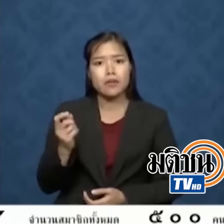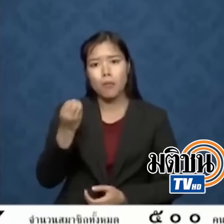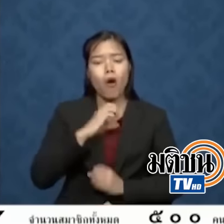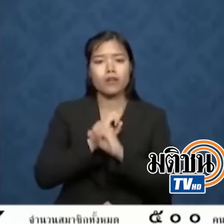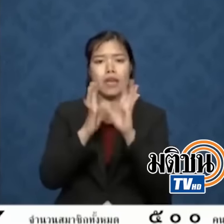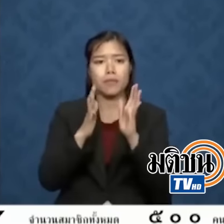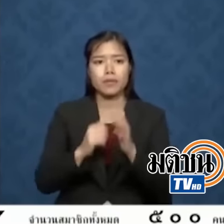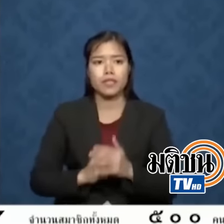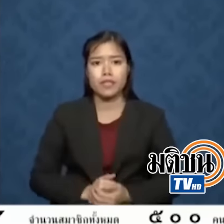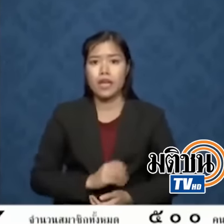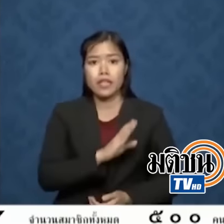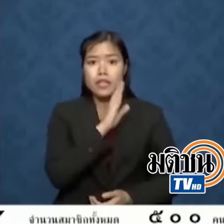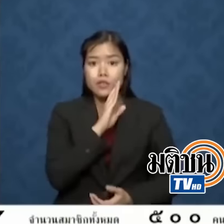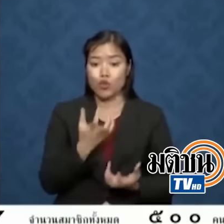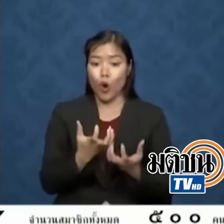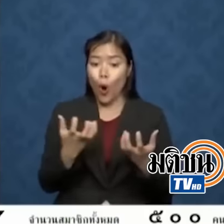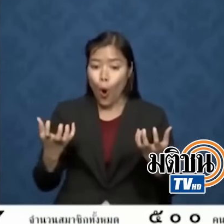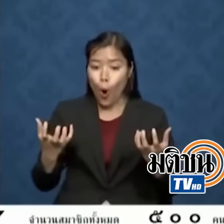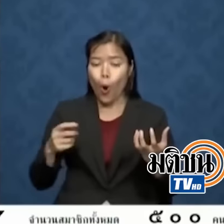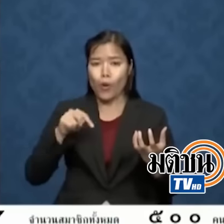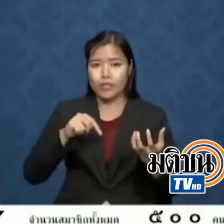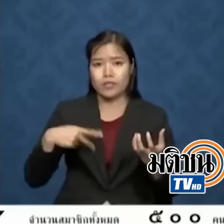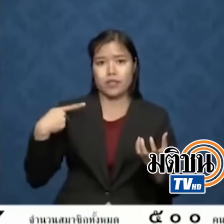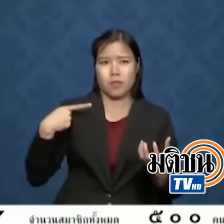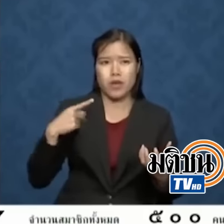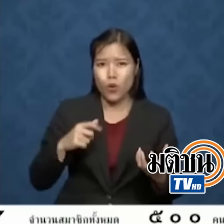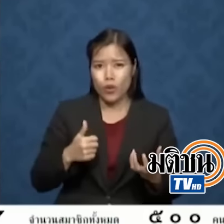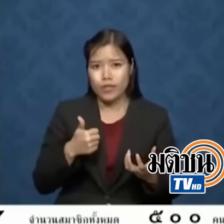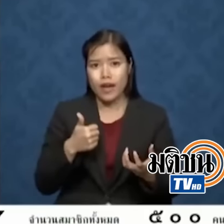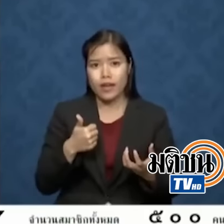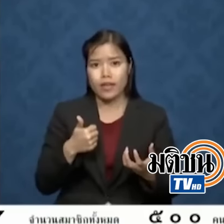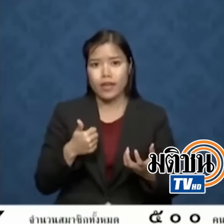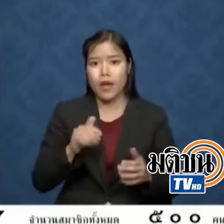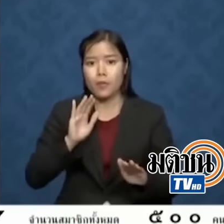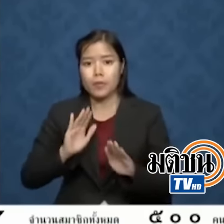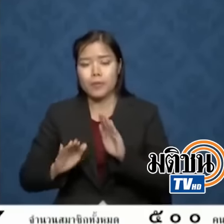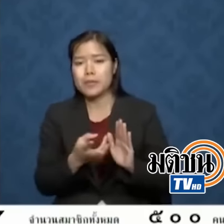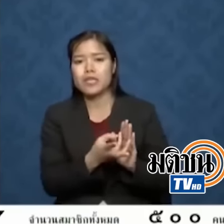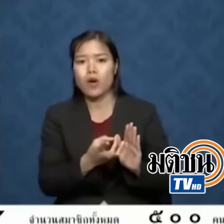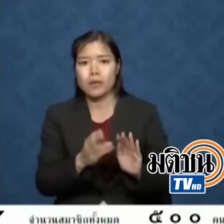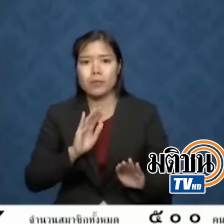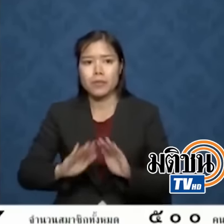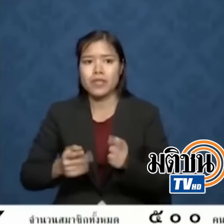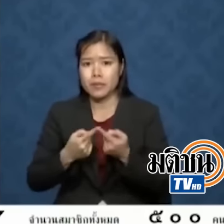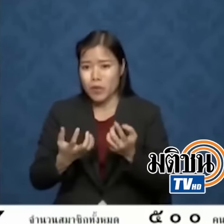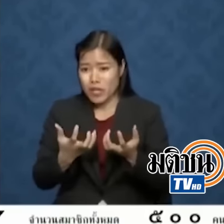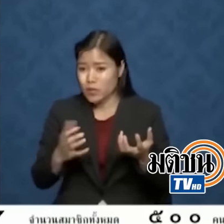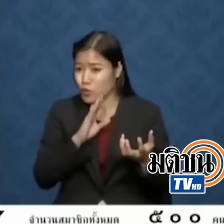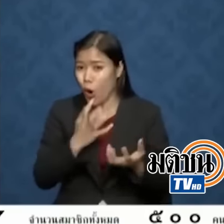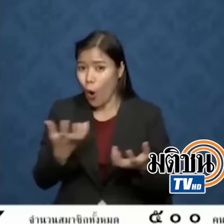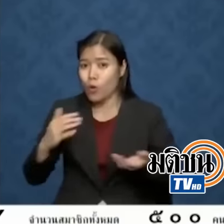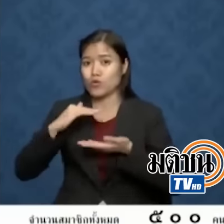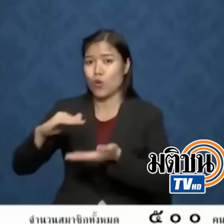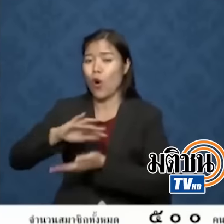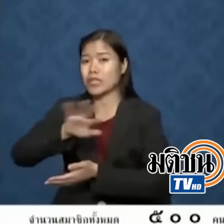ค่าสินค้าที่ได้รับประโยชน์มันมีน้อยมากเมื่อเทียบกับมูลค่าการส่งออกทั้งหมดจนทำให้ไ